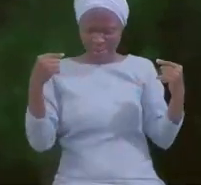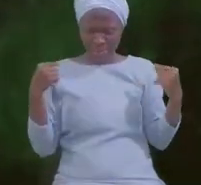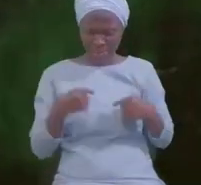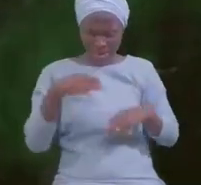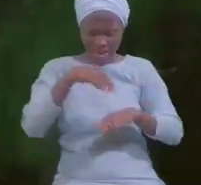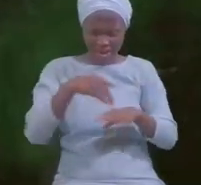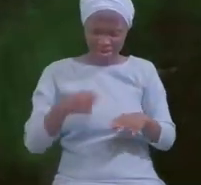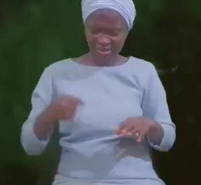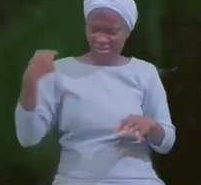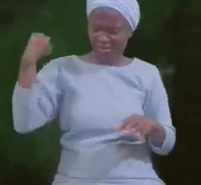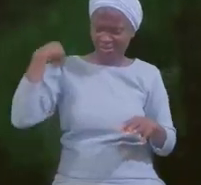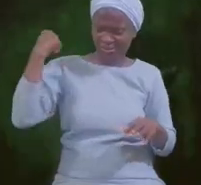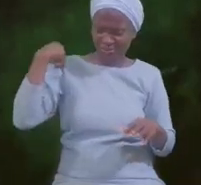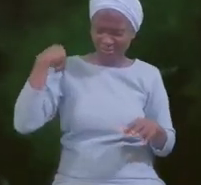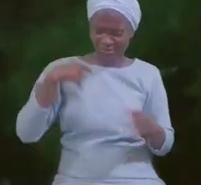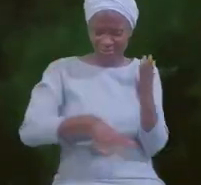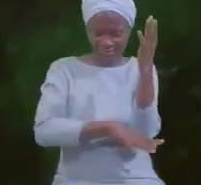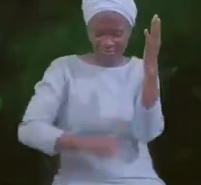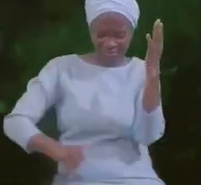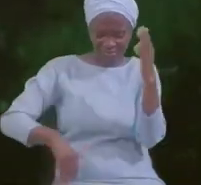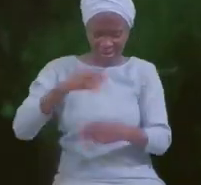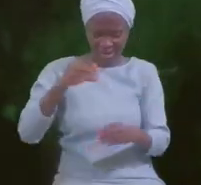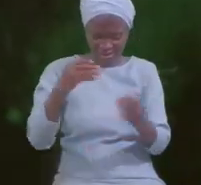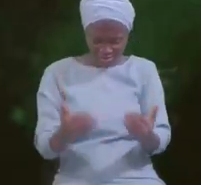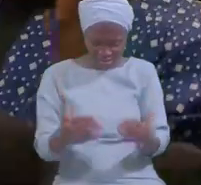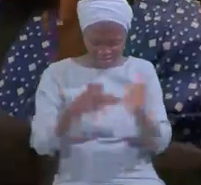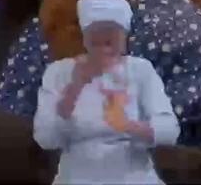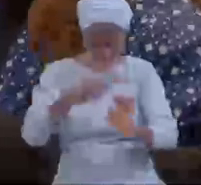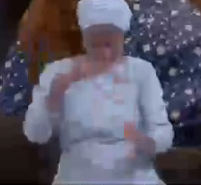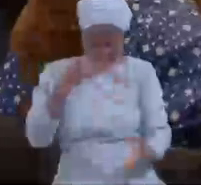les épaules est déracinée au nom de Jésus-Christ.